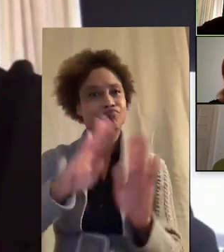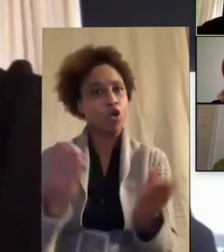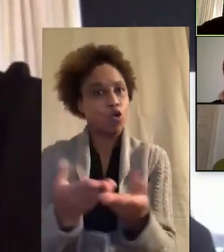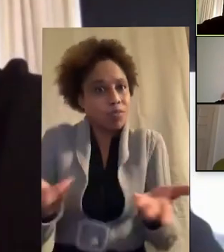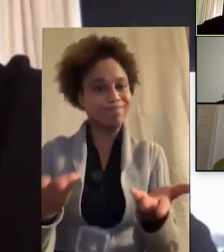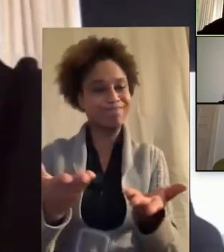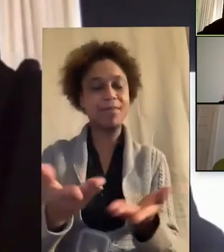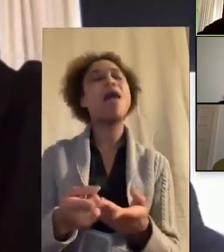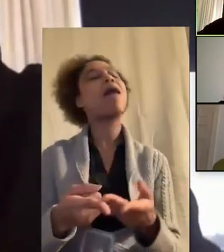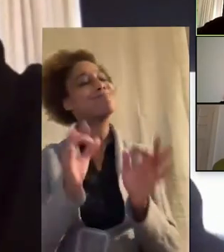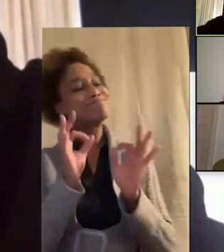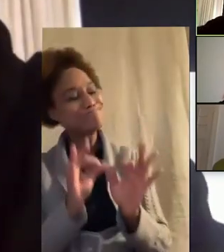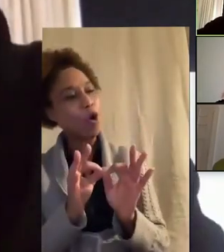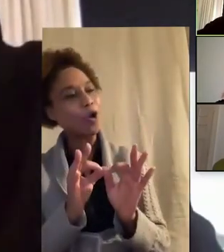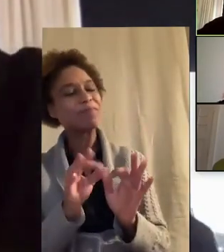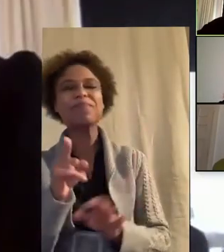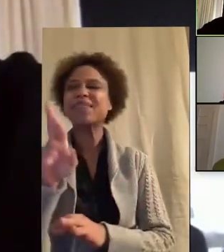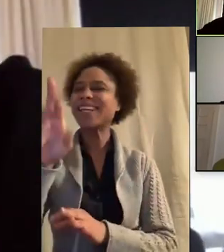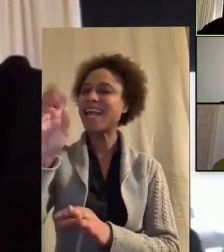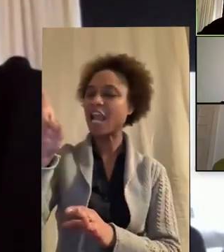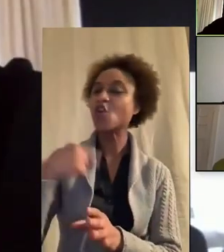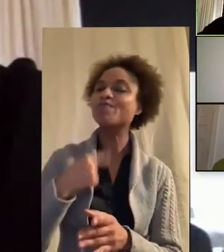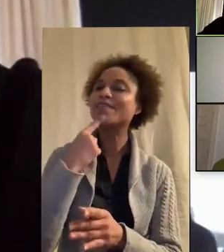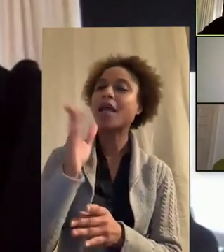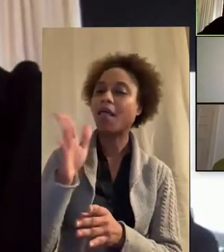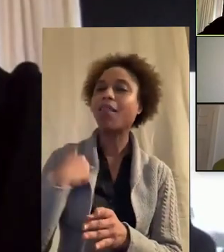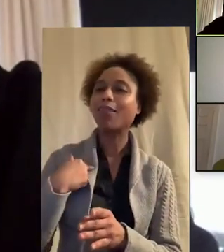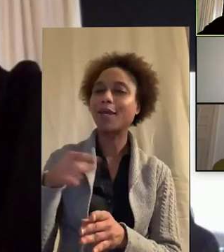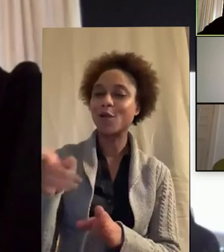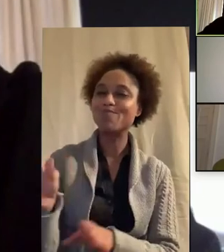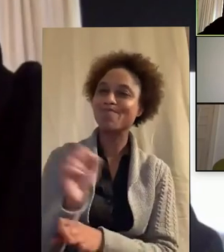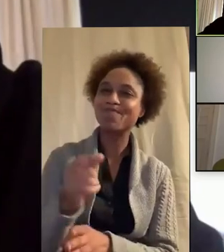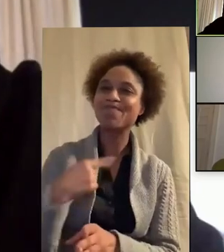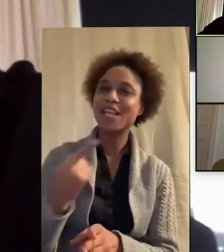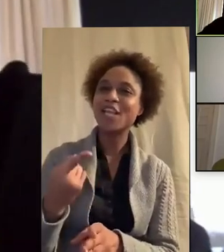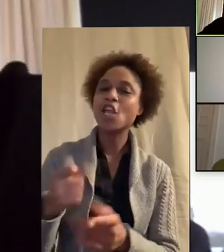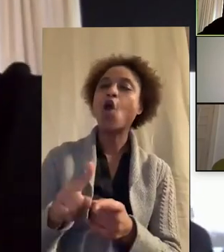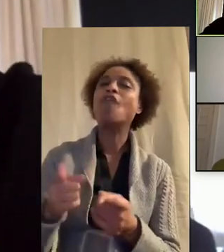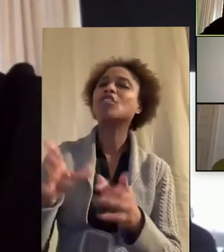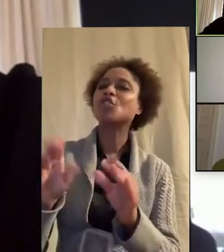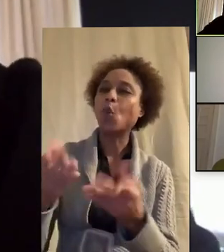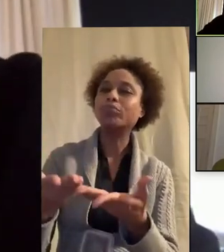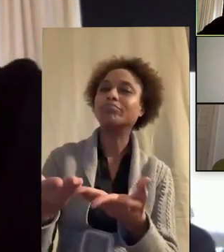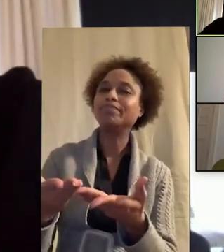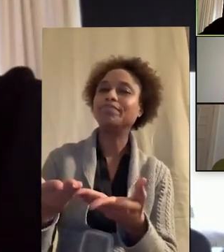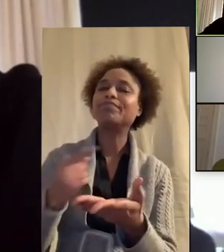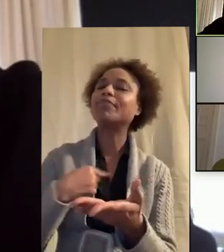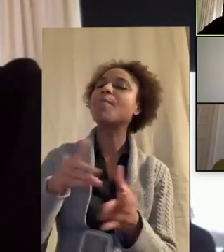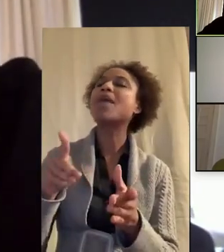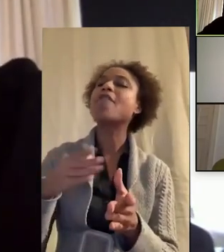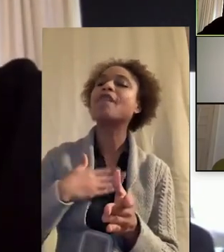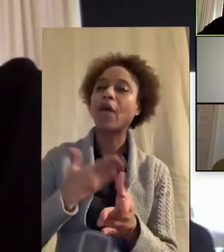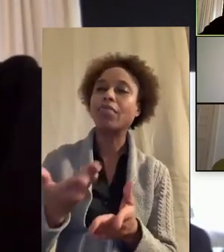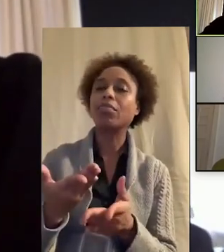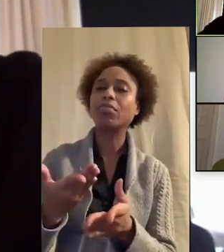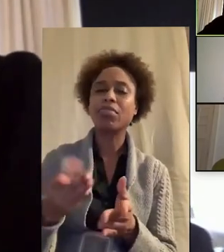misschien bespreekbaar maakt en meer zo van, oké, dit is in ieder geval de basisnorm waar je aan moet voldoen om het in ieder geval voor iedereen zo toegankelijk mogelijk